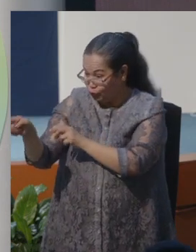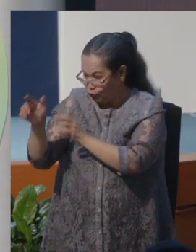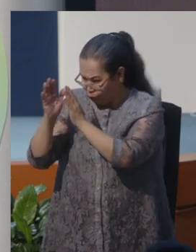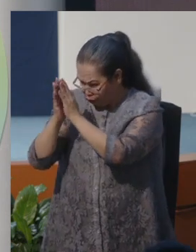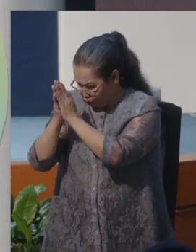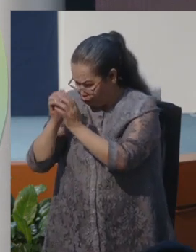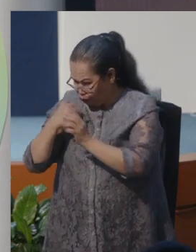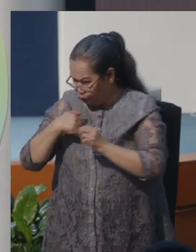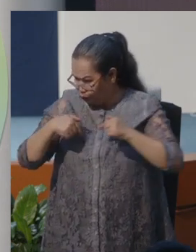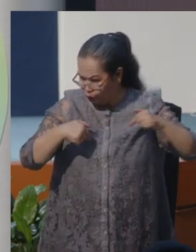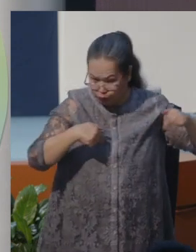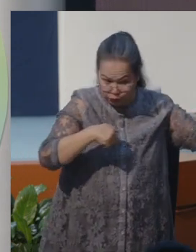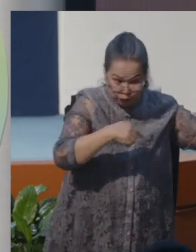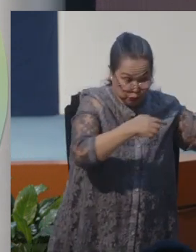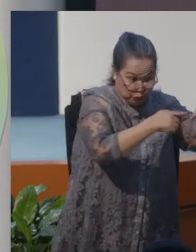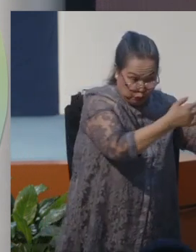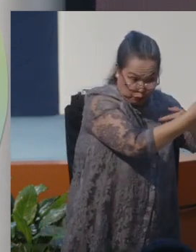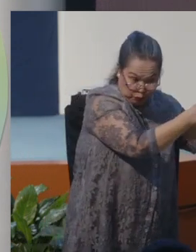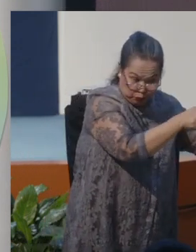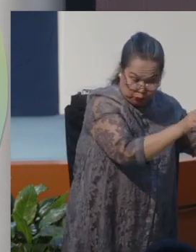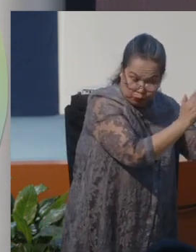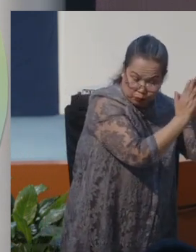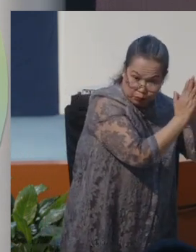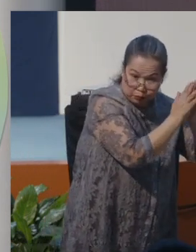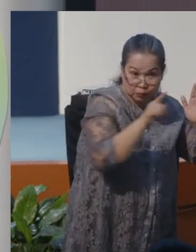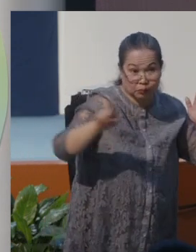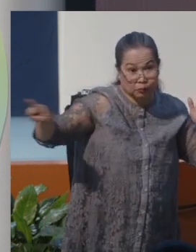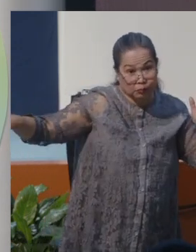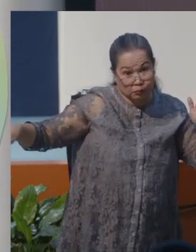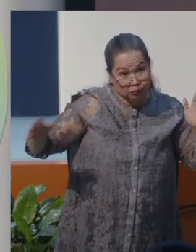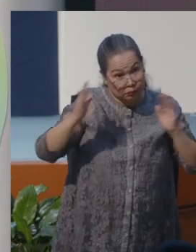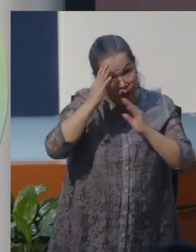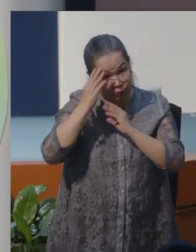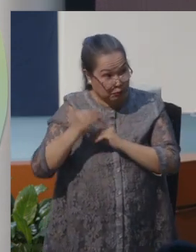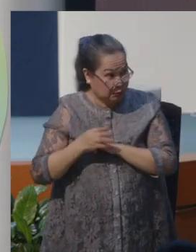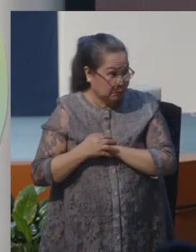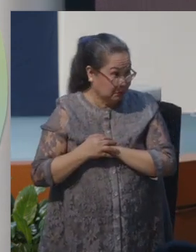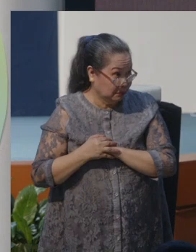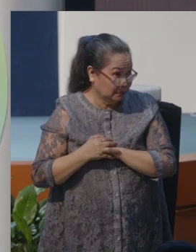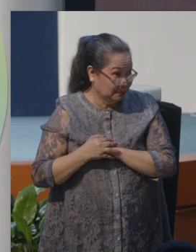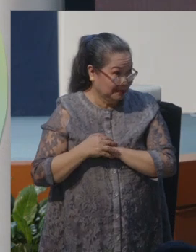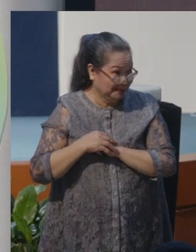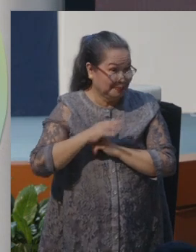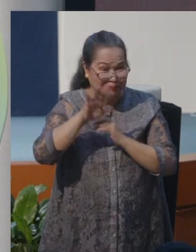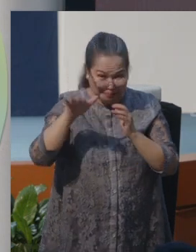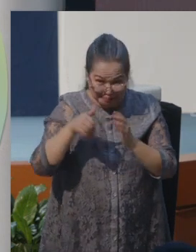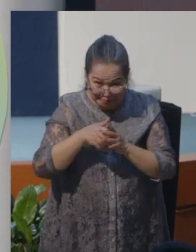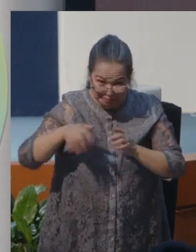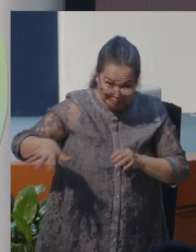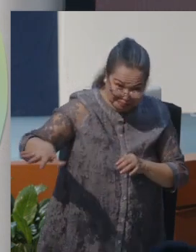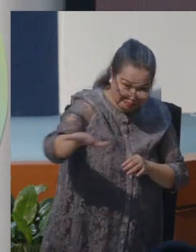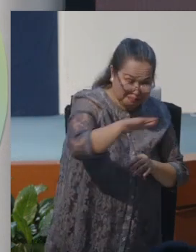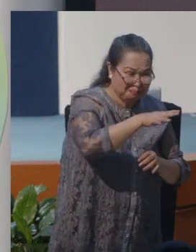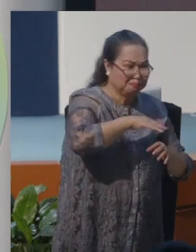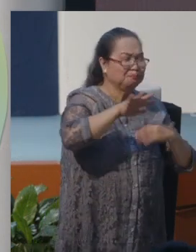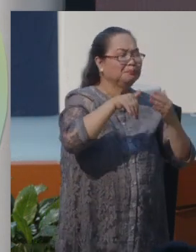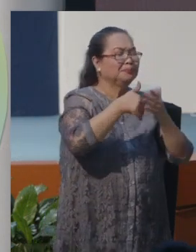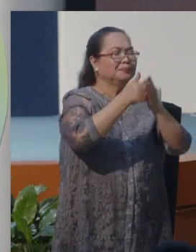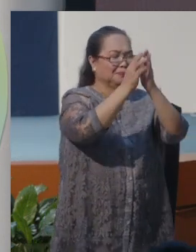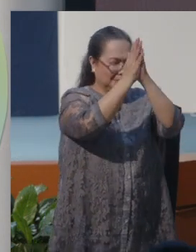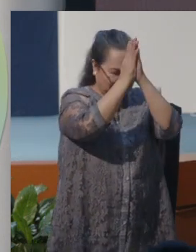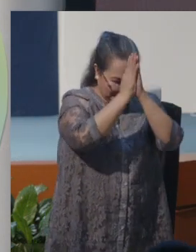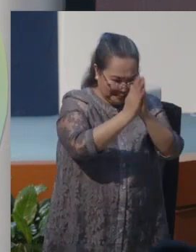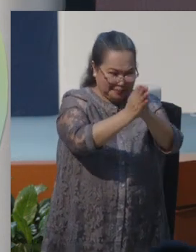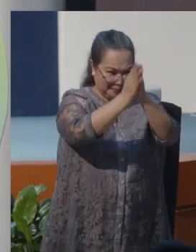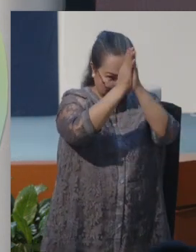Gethsemane. So mula sa kanyang pagbabautismo hanggang sa siya ay ipako sa krus, puno ng panalangin ang buhay